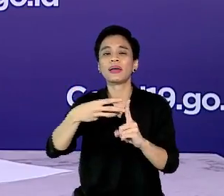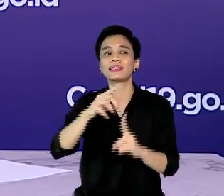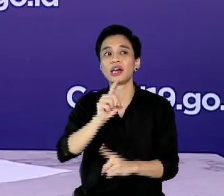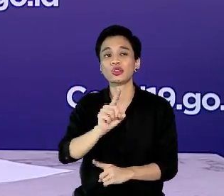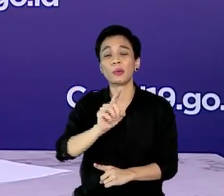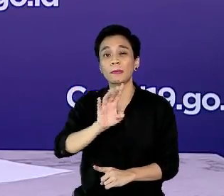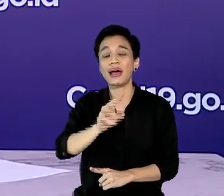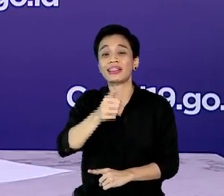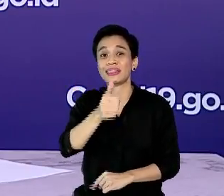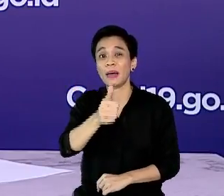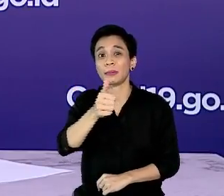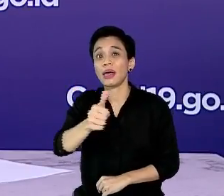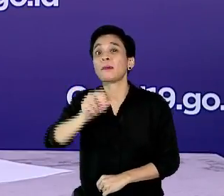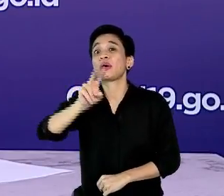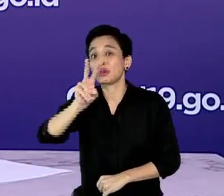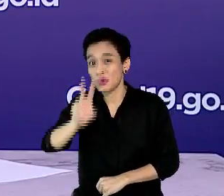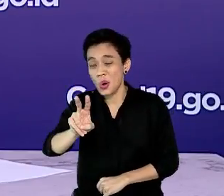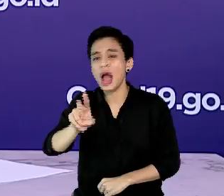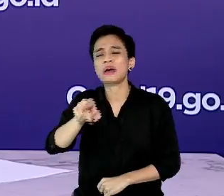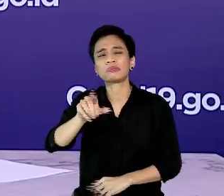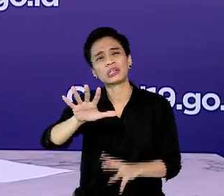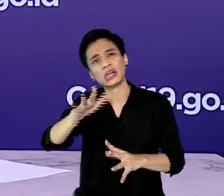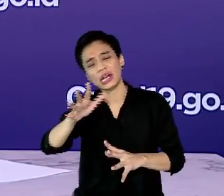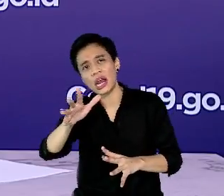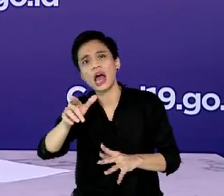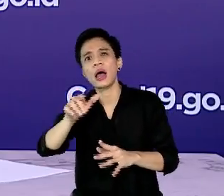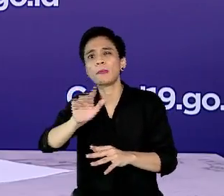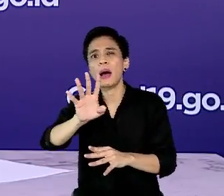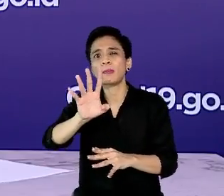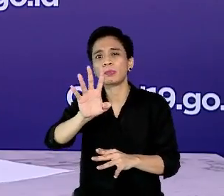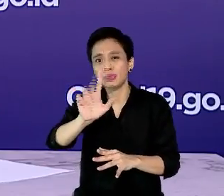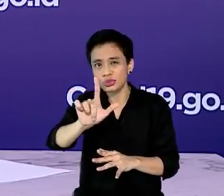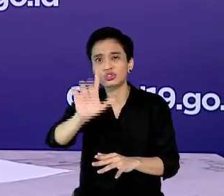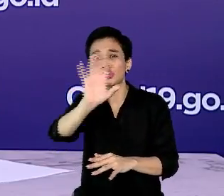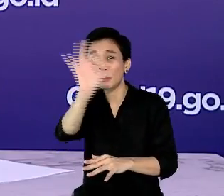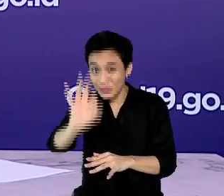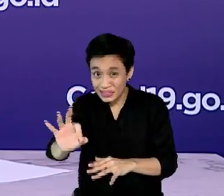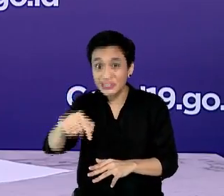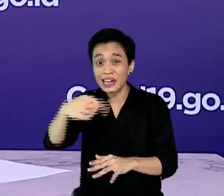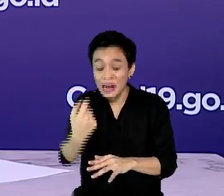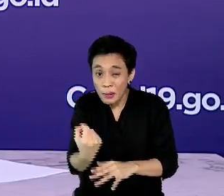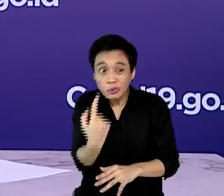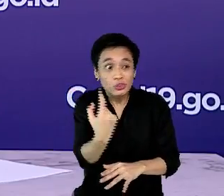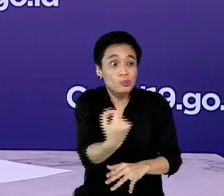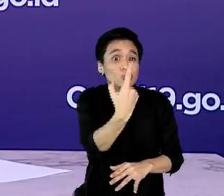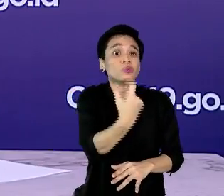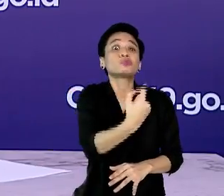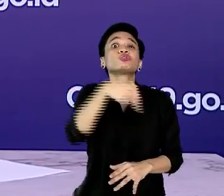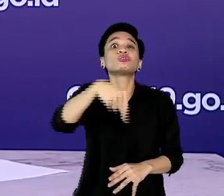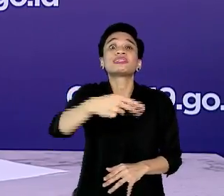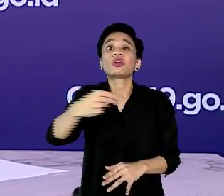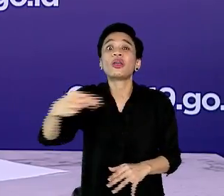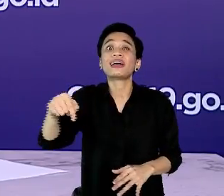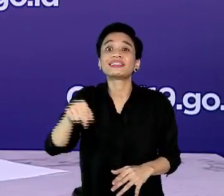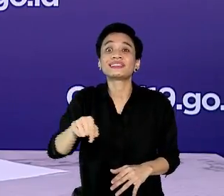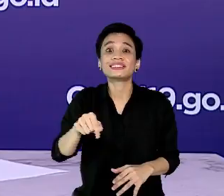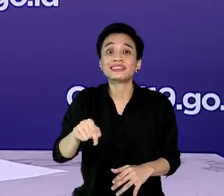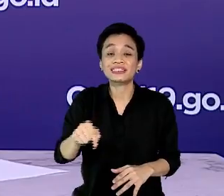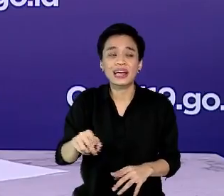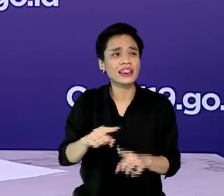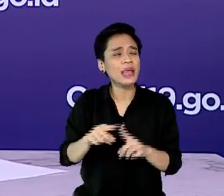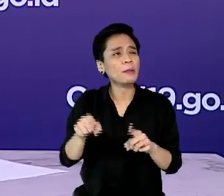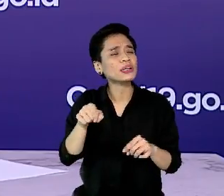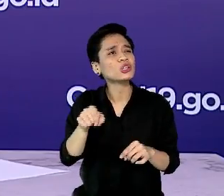B14662 yang ditemukan pada sekitar 47% dari total sampel genom SARS-CoV-2 di Indonesia. Varian ini tidak termasuk dalam varian